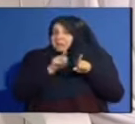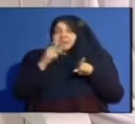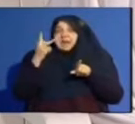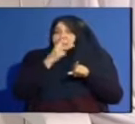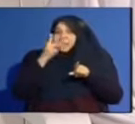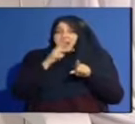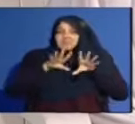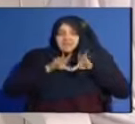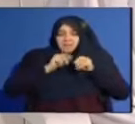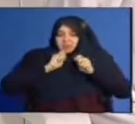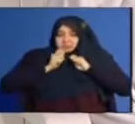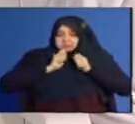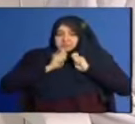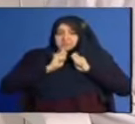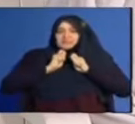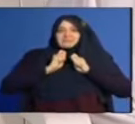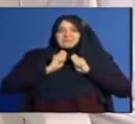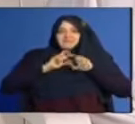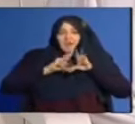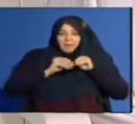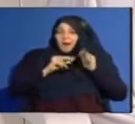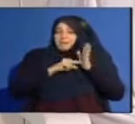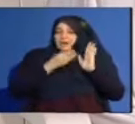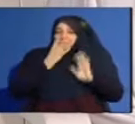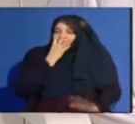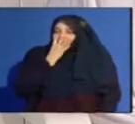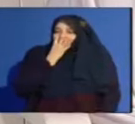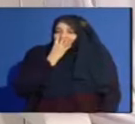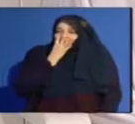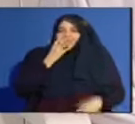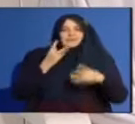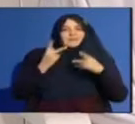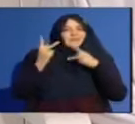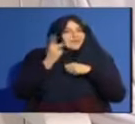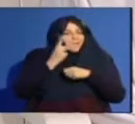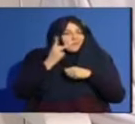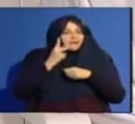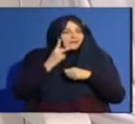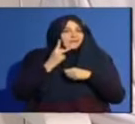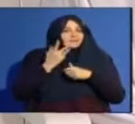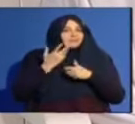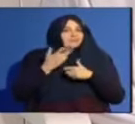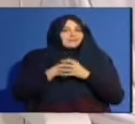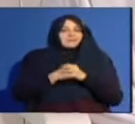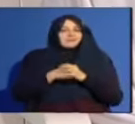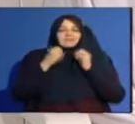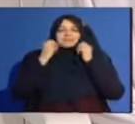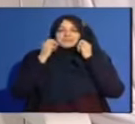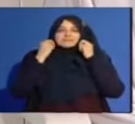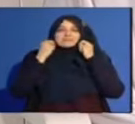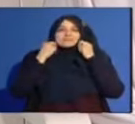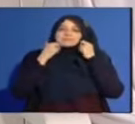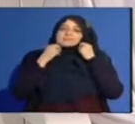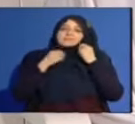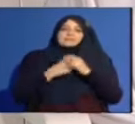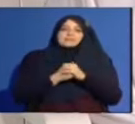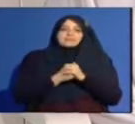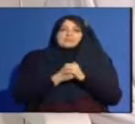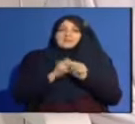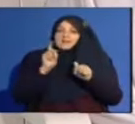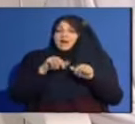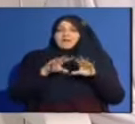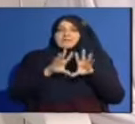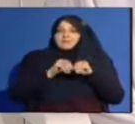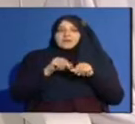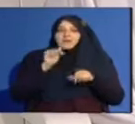يعني في أوروبا، في بمختلف يعني في مختلف البلاد لا تزال الأسر